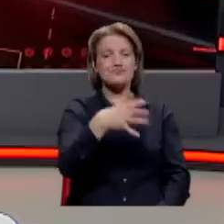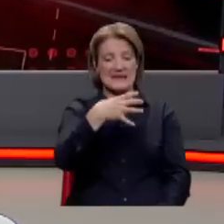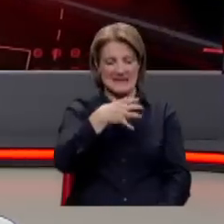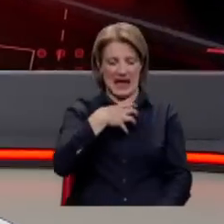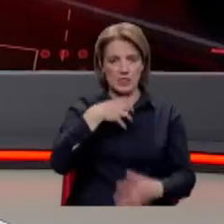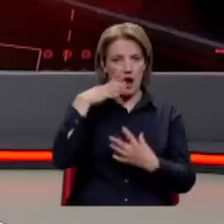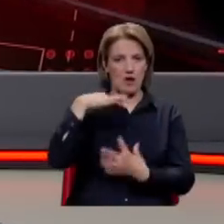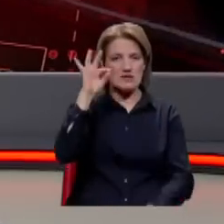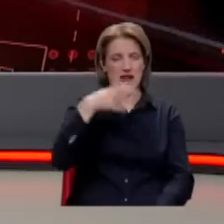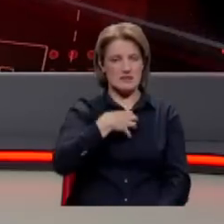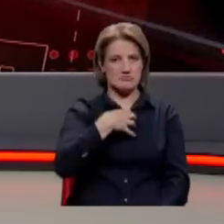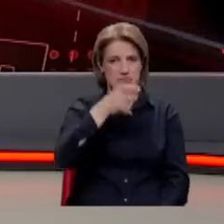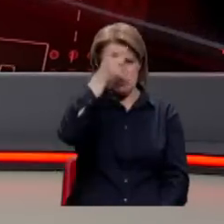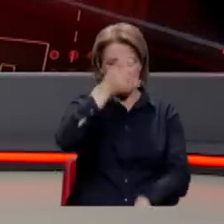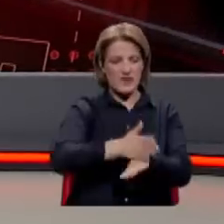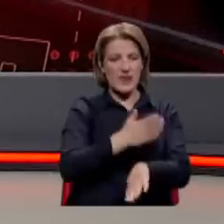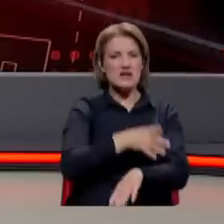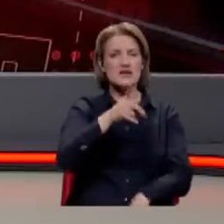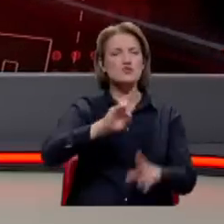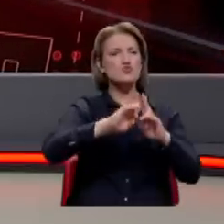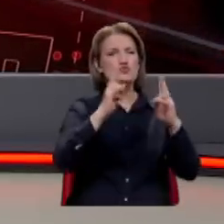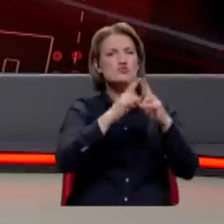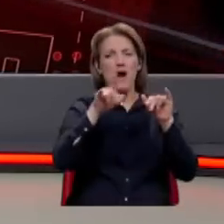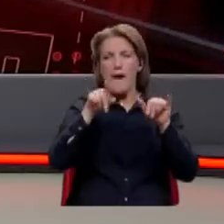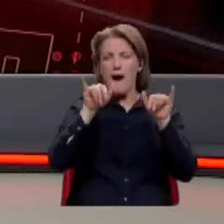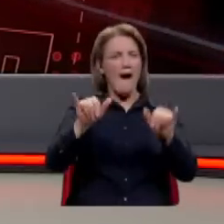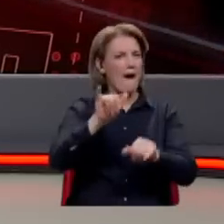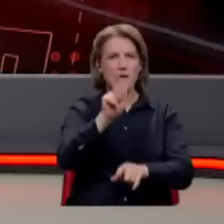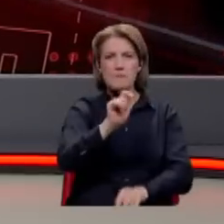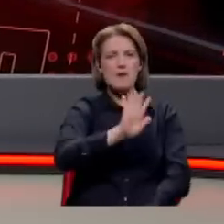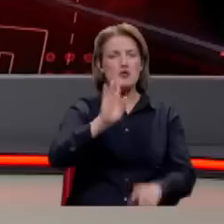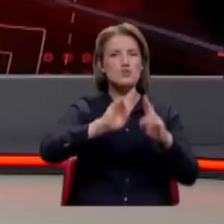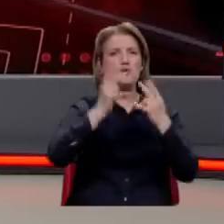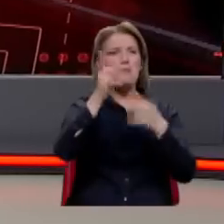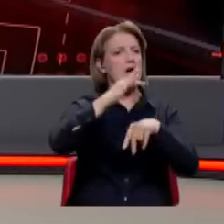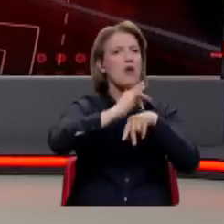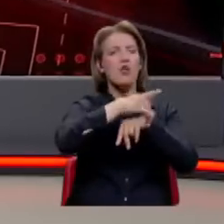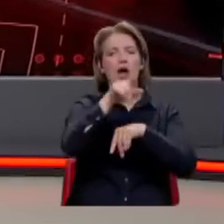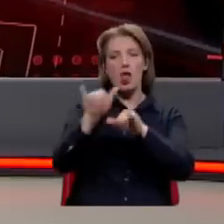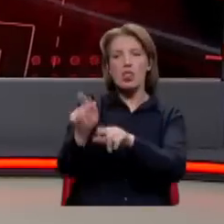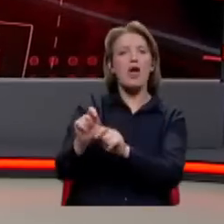kendi insanlarının yerine. Dünyada hiçbir ülke bunu yapmaz. Bu şekilde yapmaz. Bu şekilde yapmaz.